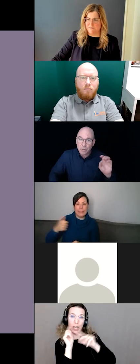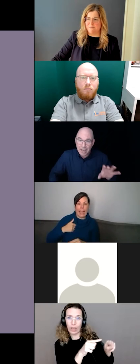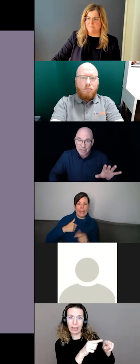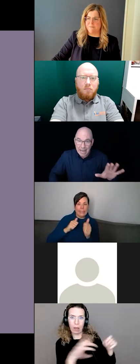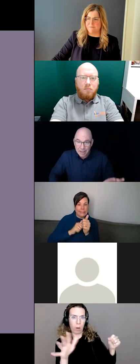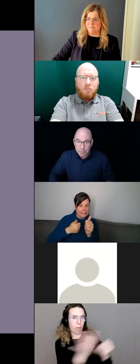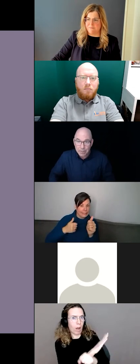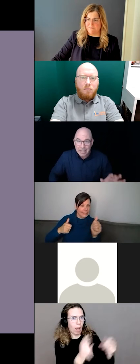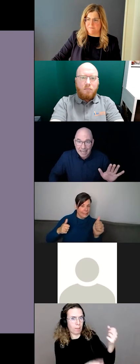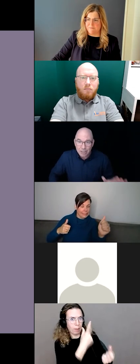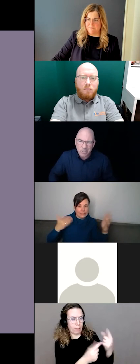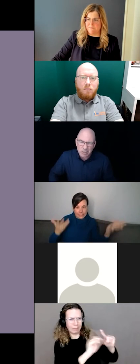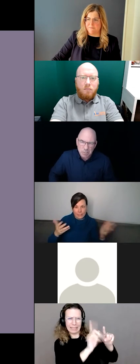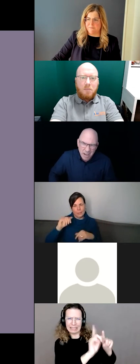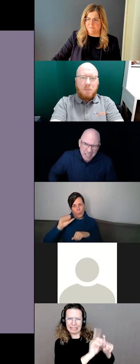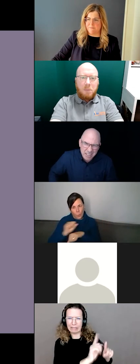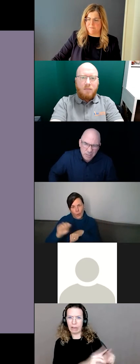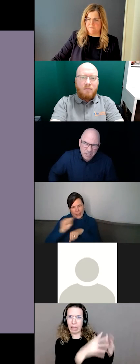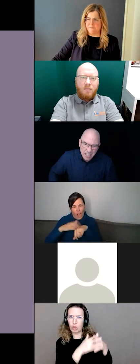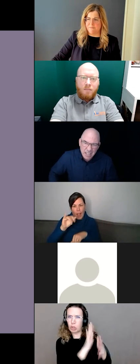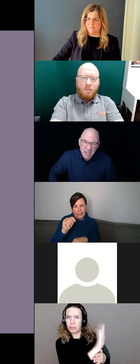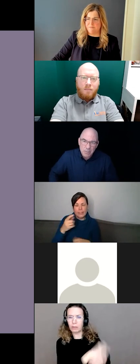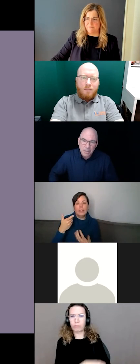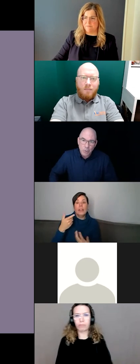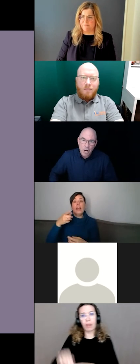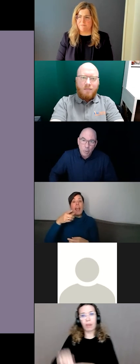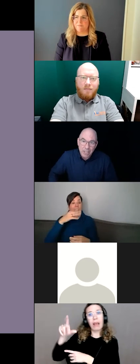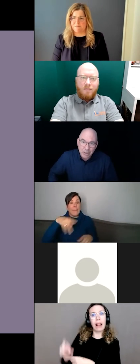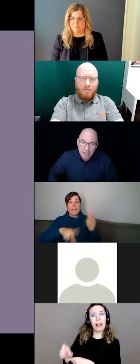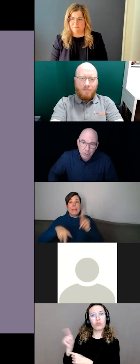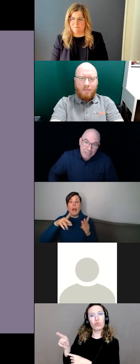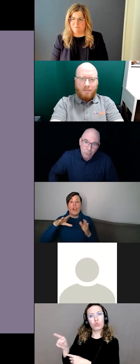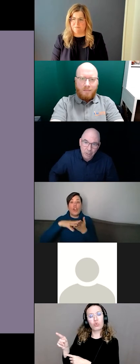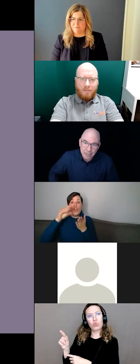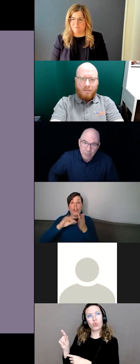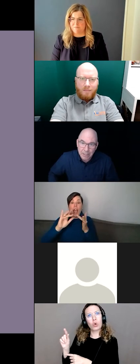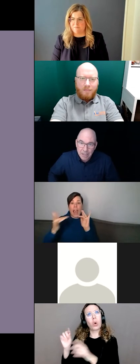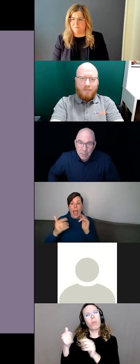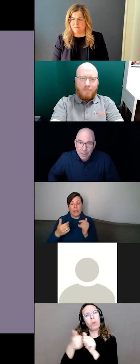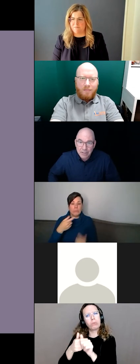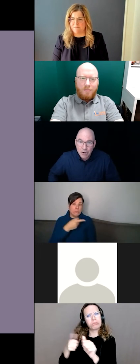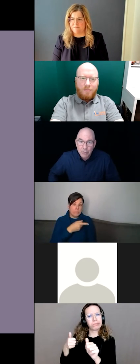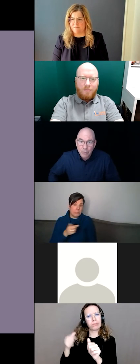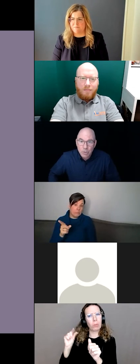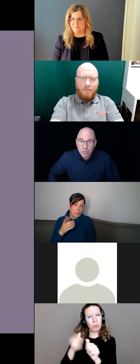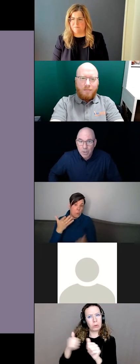différentes. Dans le LSQ, ils sont un peu en arrière, mais nous travaillons là-dessus.